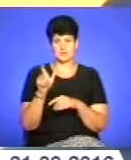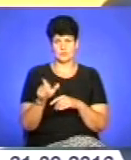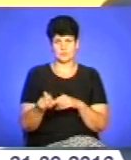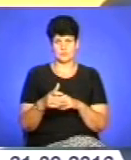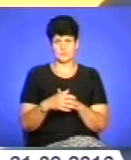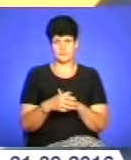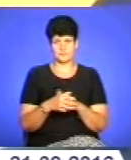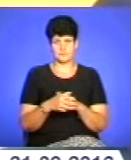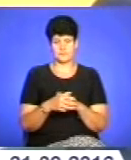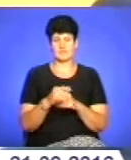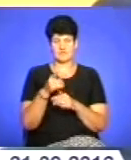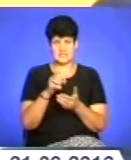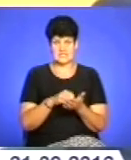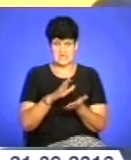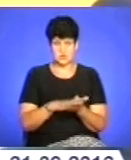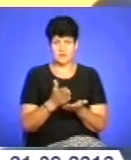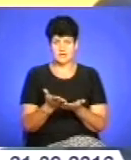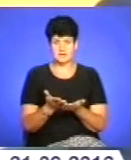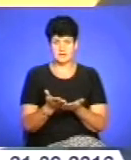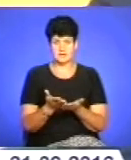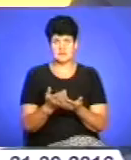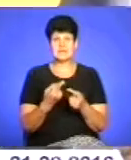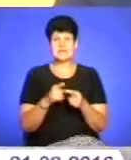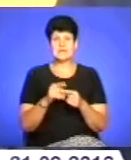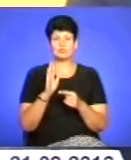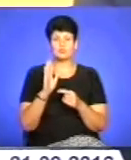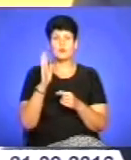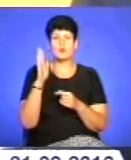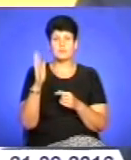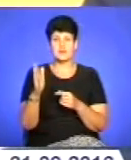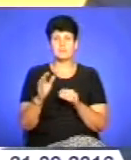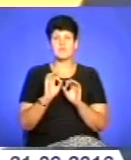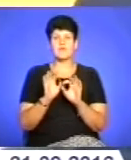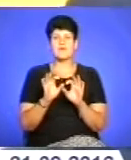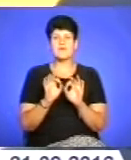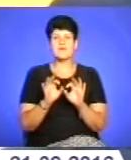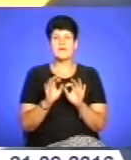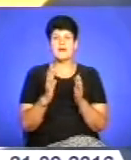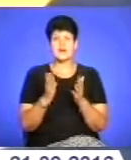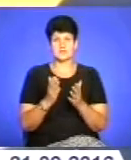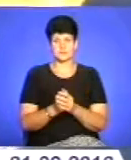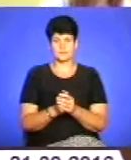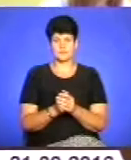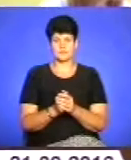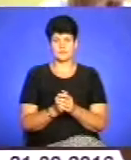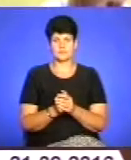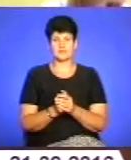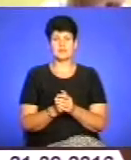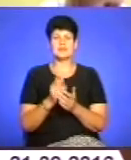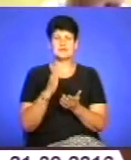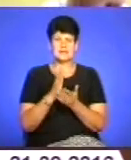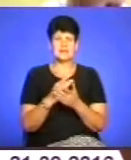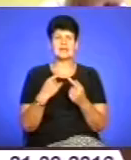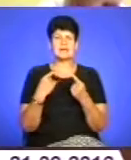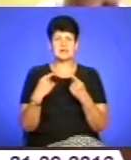реєстратора. Ви зареєстровані? Це буде попереду. Віктор Вікторович, ми вам пояснюємо норму. Хоча є